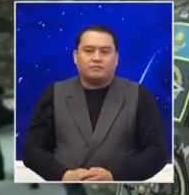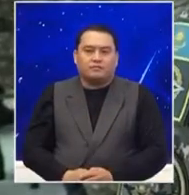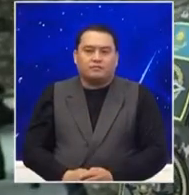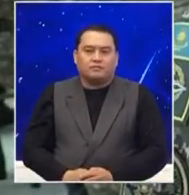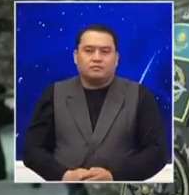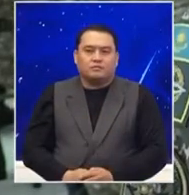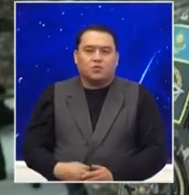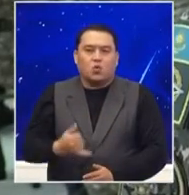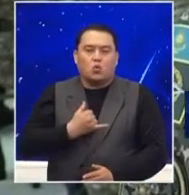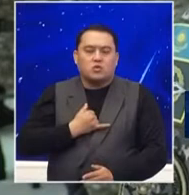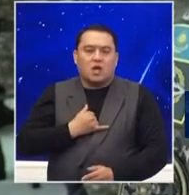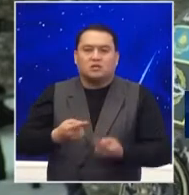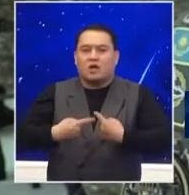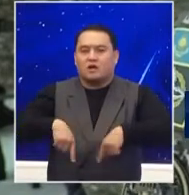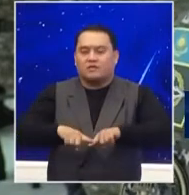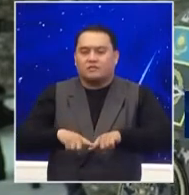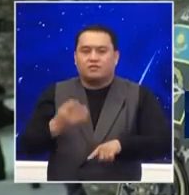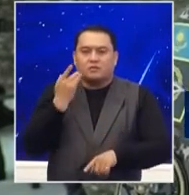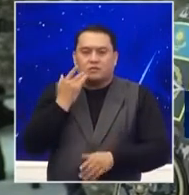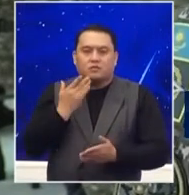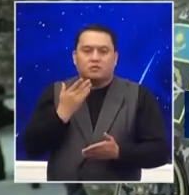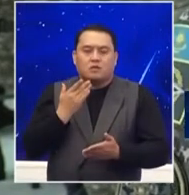артиллерийские и минометные подразделения, которые непосредственно